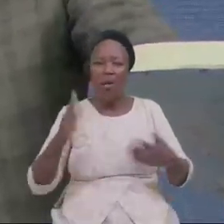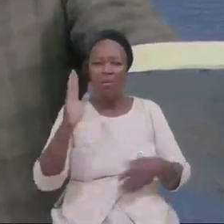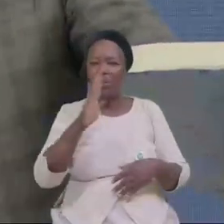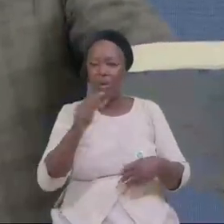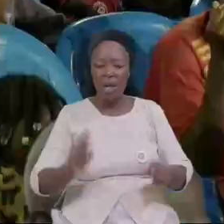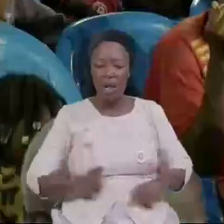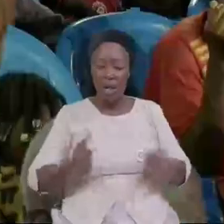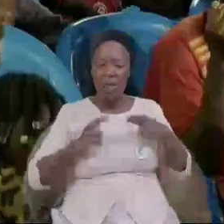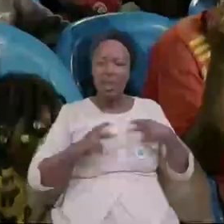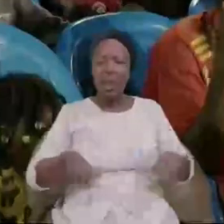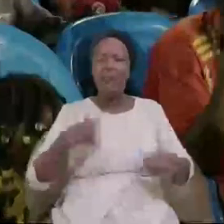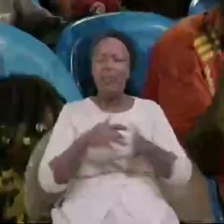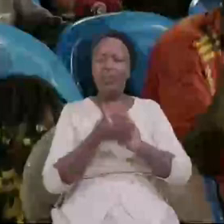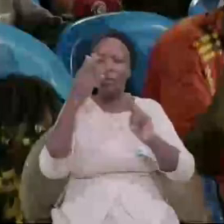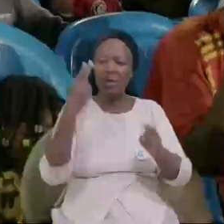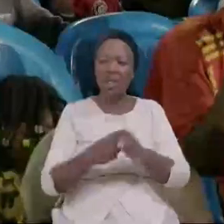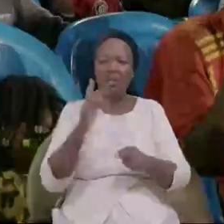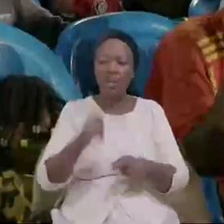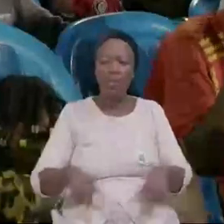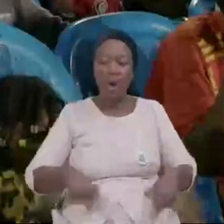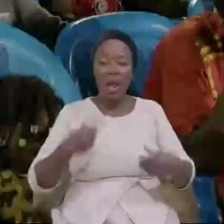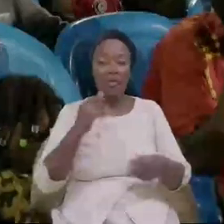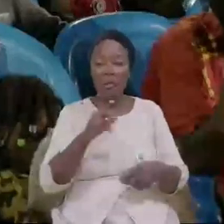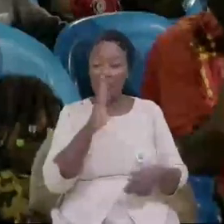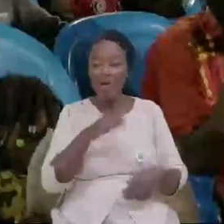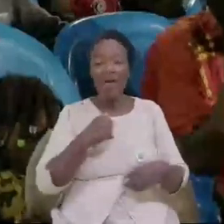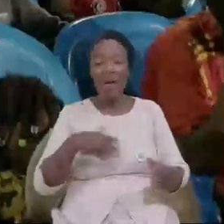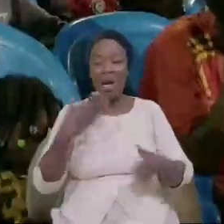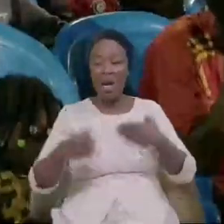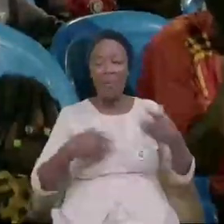saine. Ta vie sera une vie heureuse.